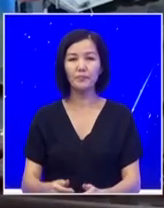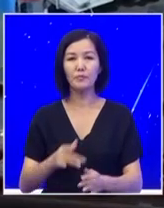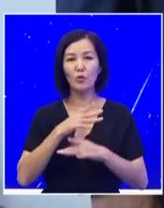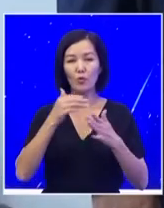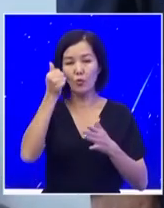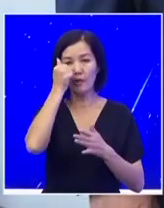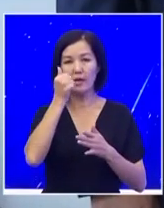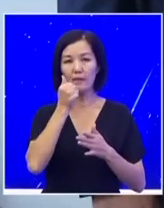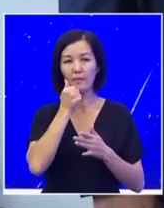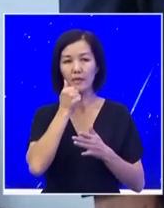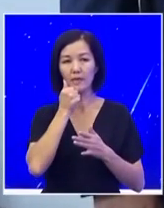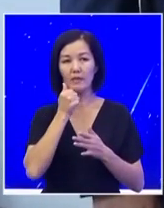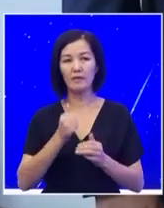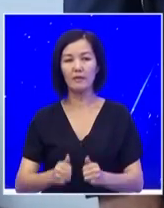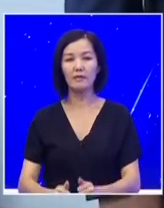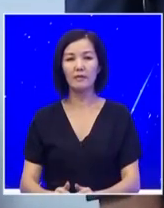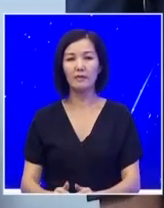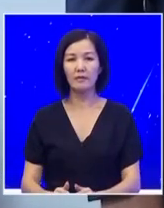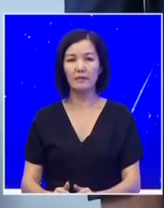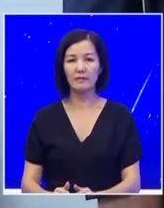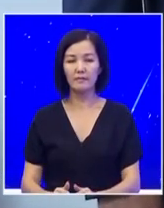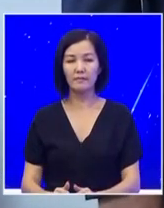сізге. Осы қызметті